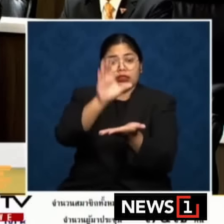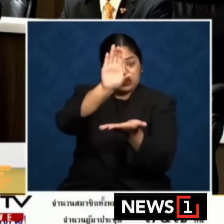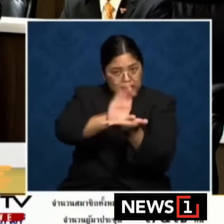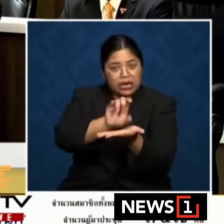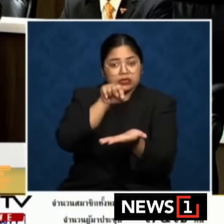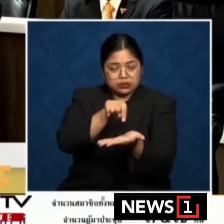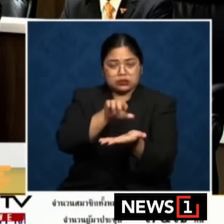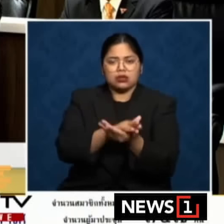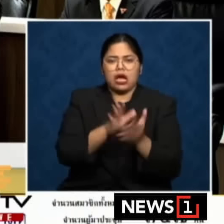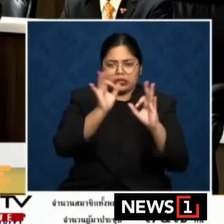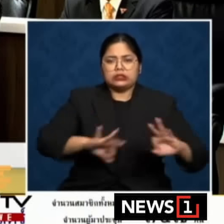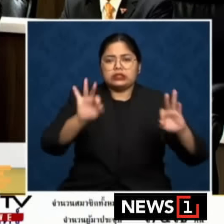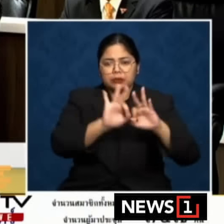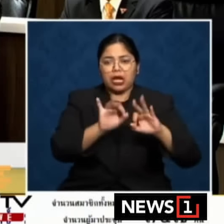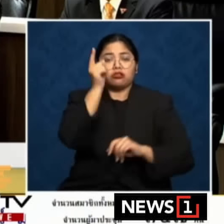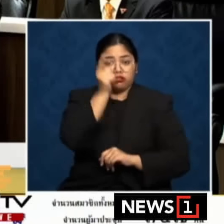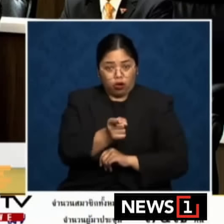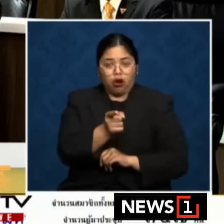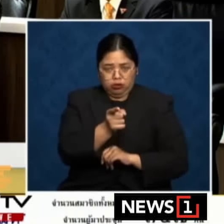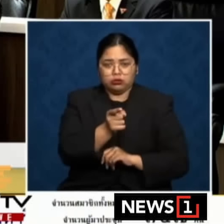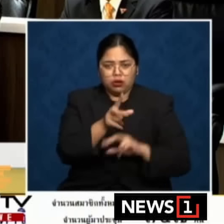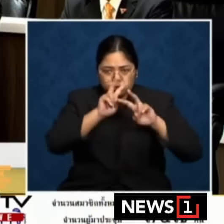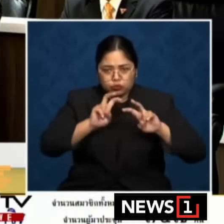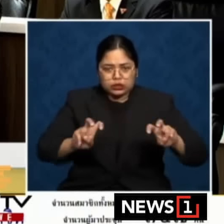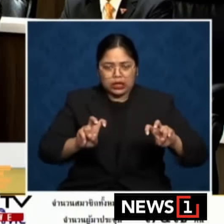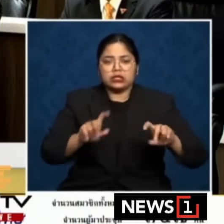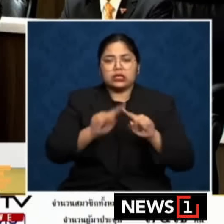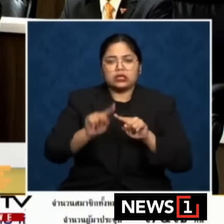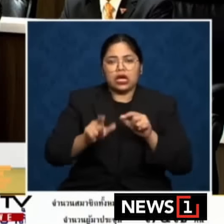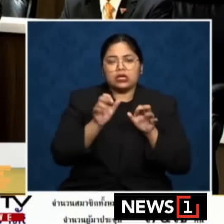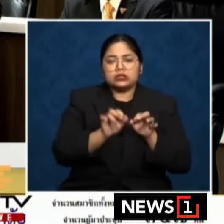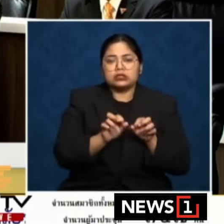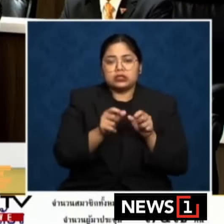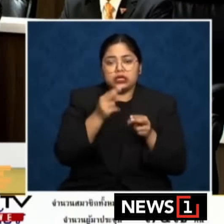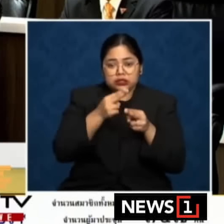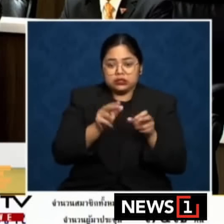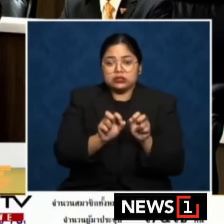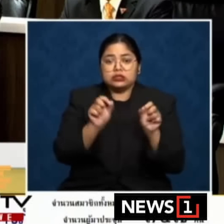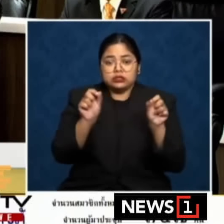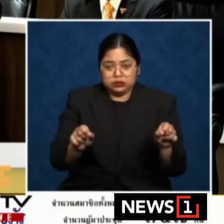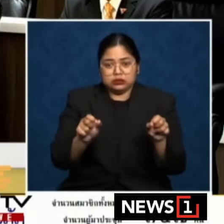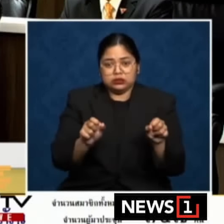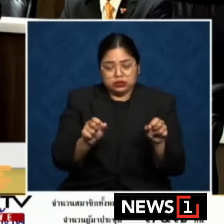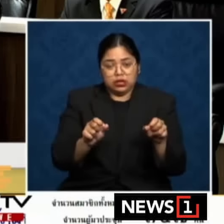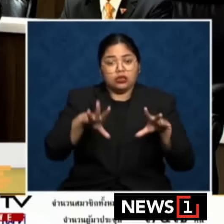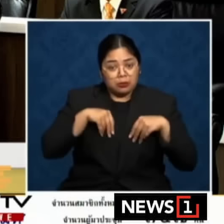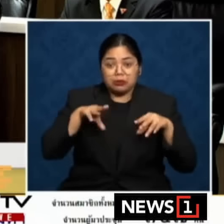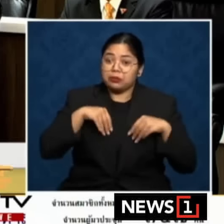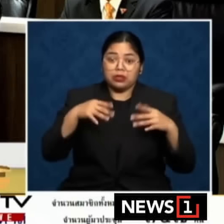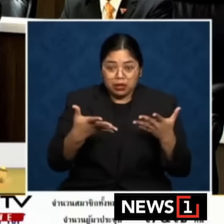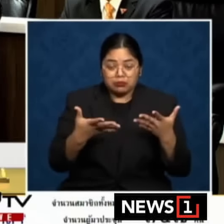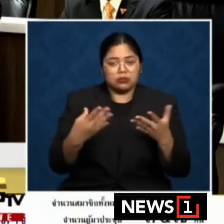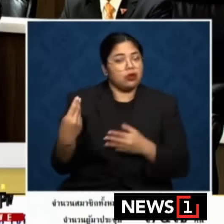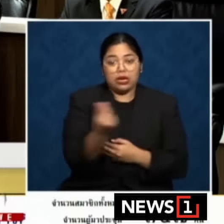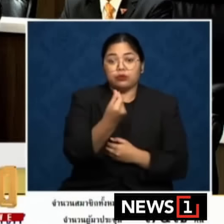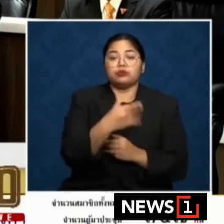ที่จะต้องได้รับการวินิจฉัยและก็ลงนามหรือเห็นด้วยไม่เห็นด้วยเนี่ยในเวลาที่รวดเร็วพอส